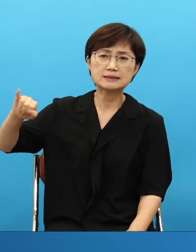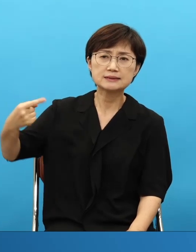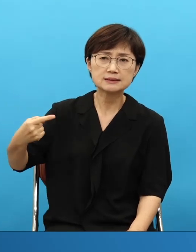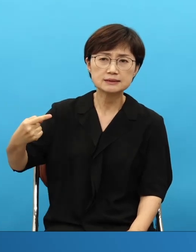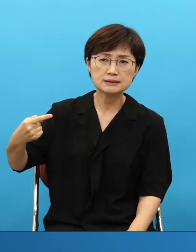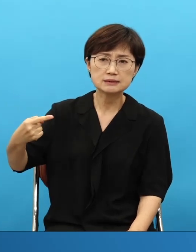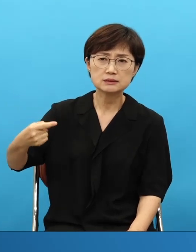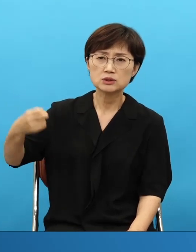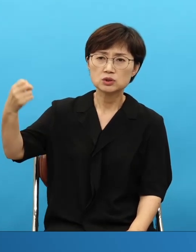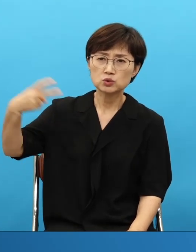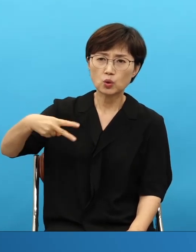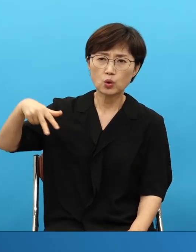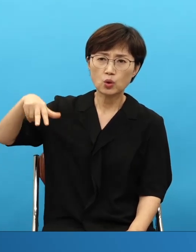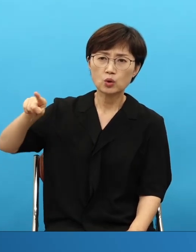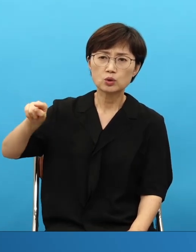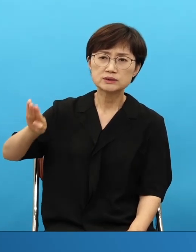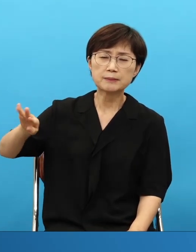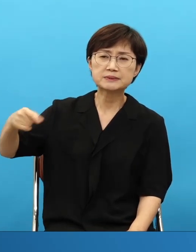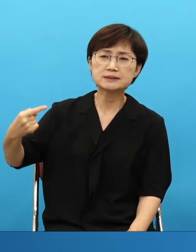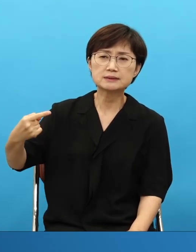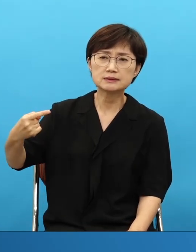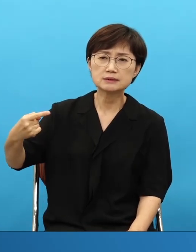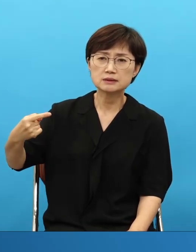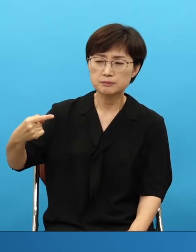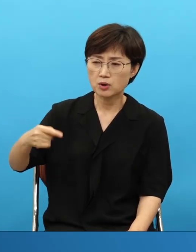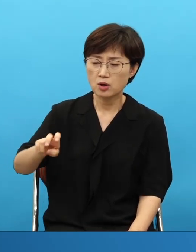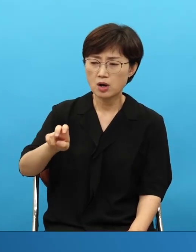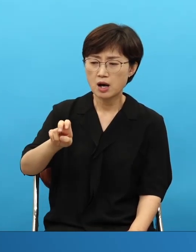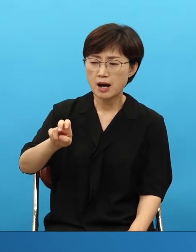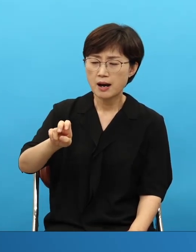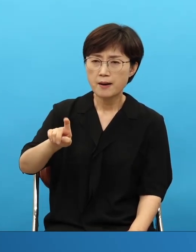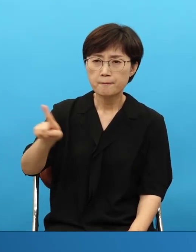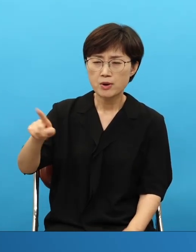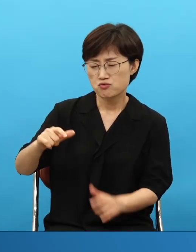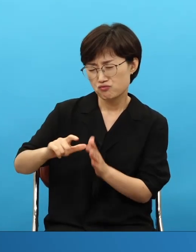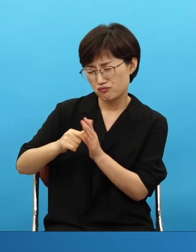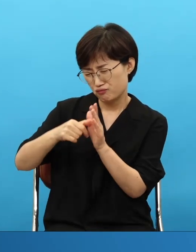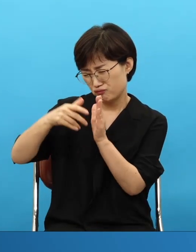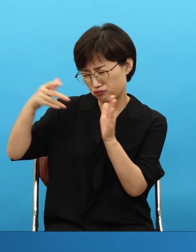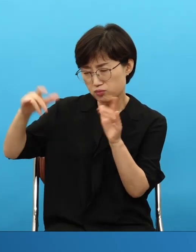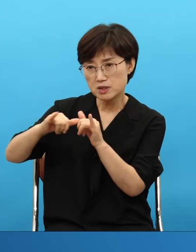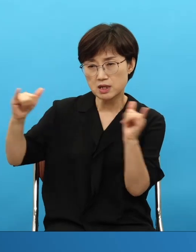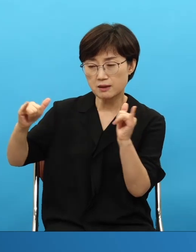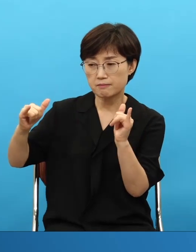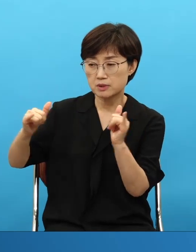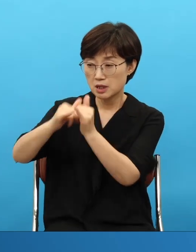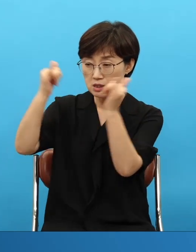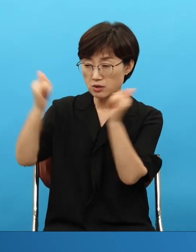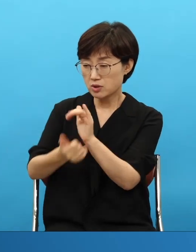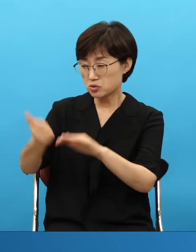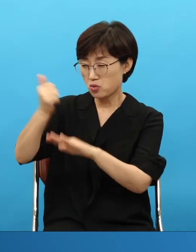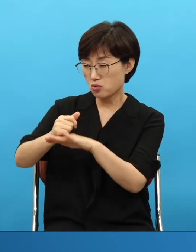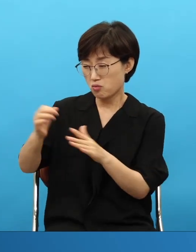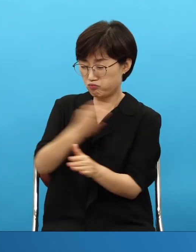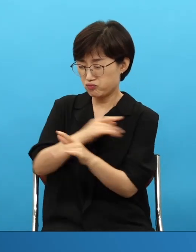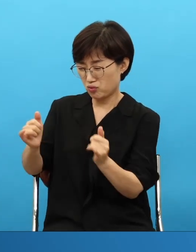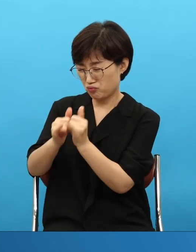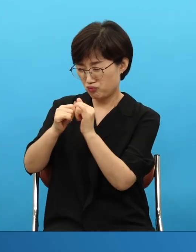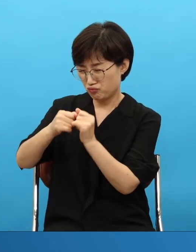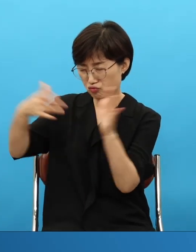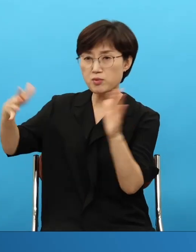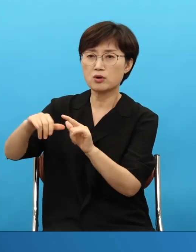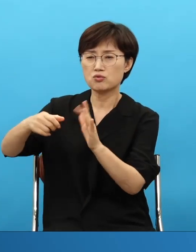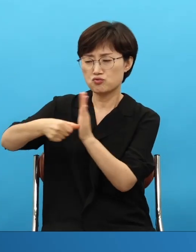만들어내고. 나필리他们培养了像 빨리 죽었습니다만 마이클 잭슨 같은 인물을 만들어내고. 虽然死得很早，但是也培养了像 마이클